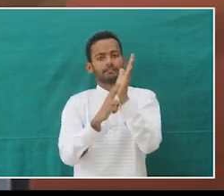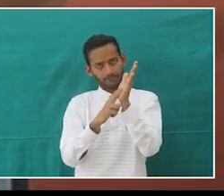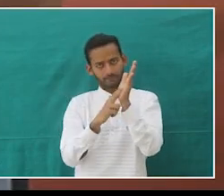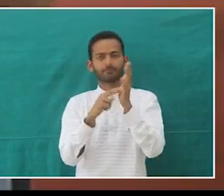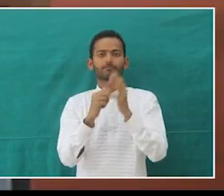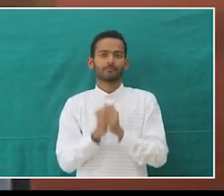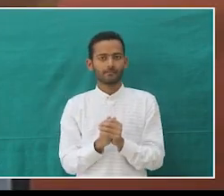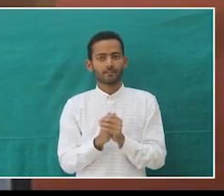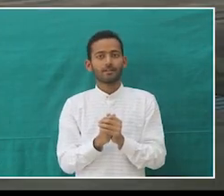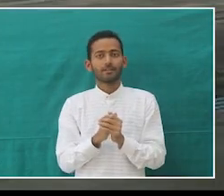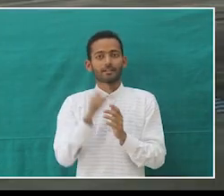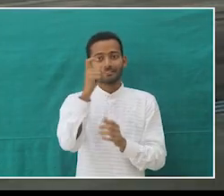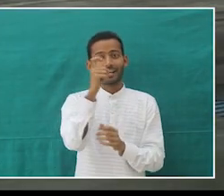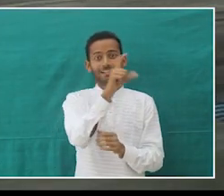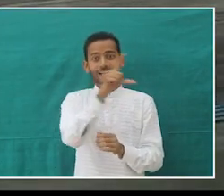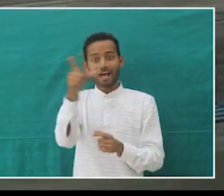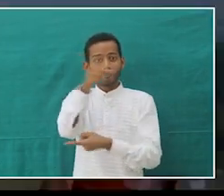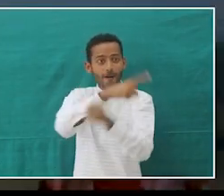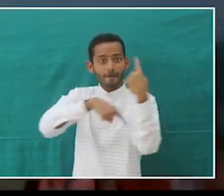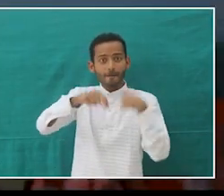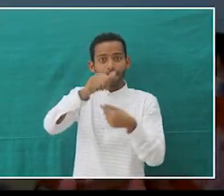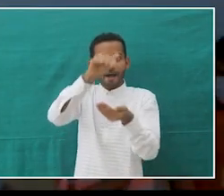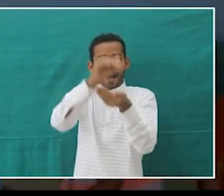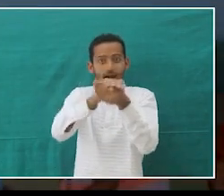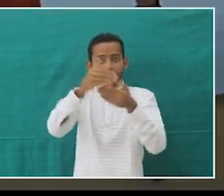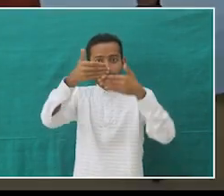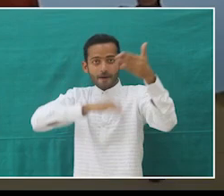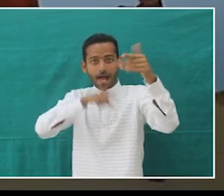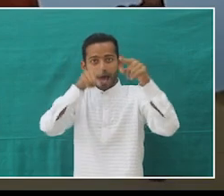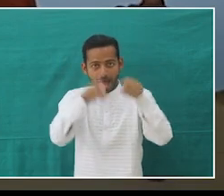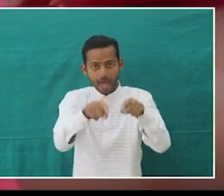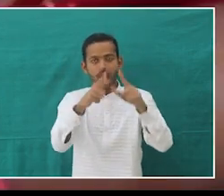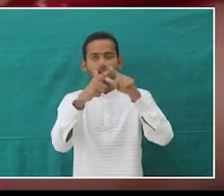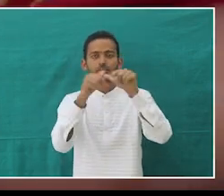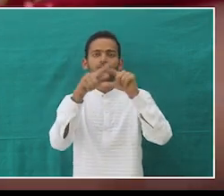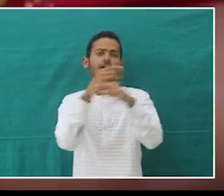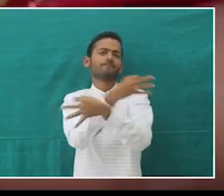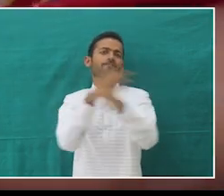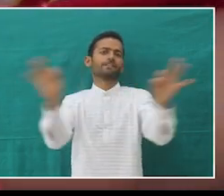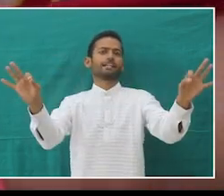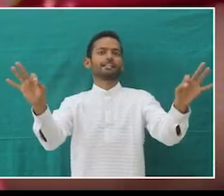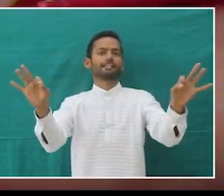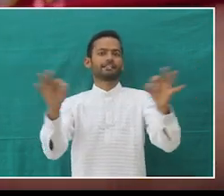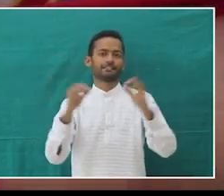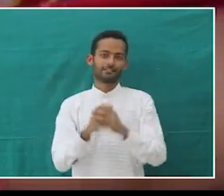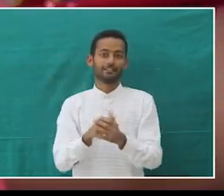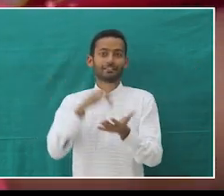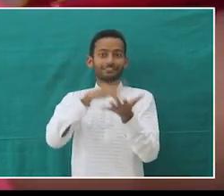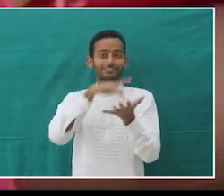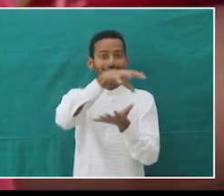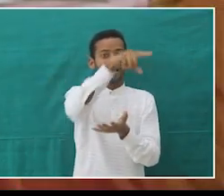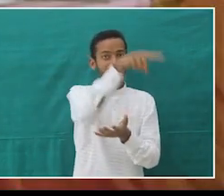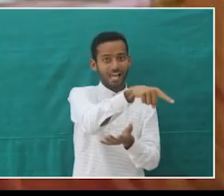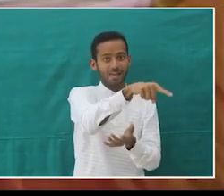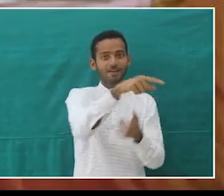योजना की शुरुआत कर मध्यवर्गीय लोगों के जीवन में उड़ान भारी वहीं मध्यमवर्ग लोगों